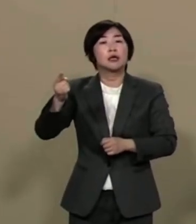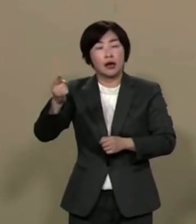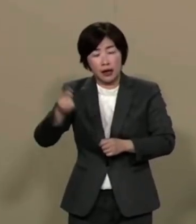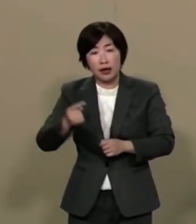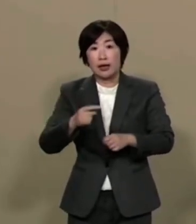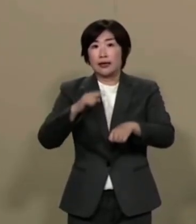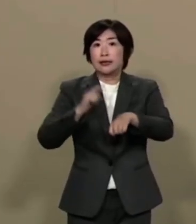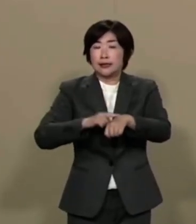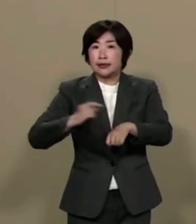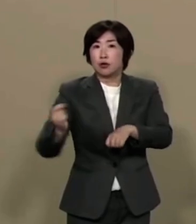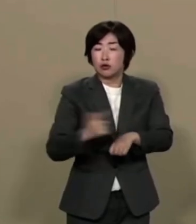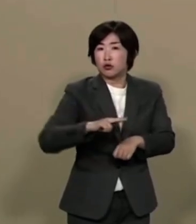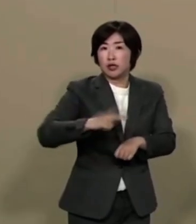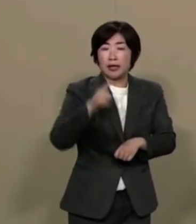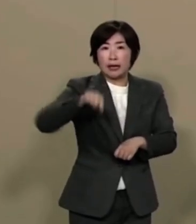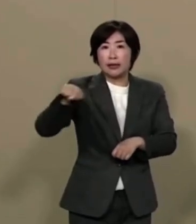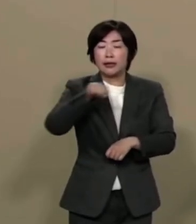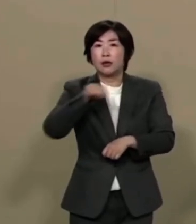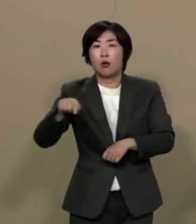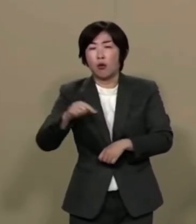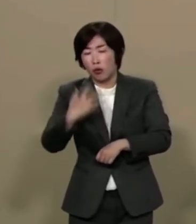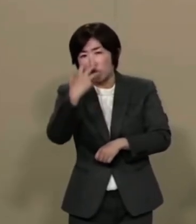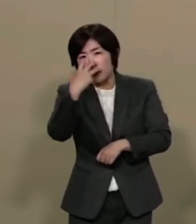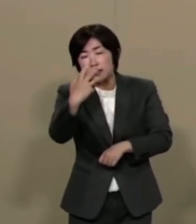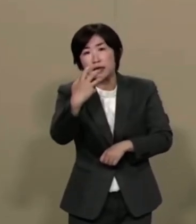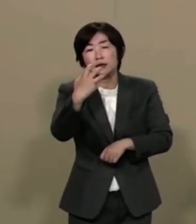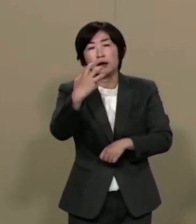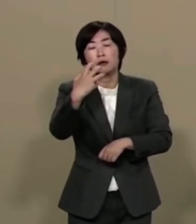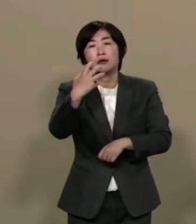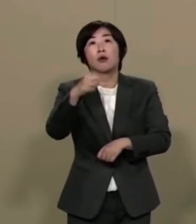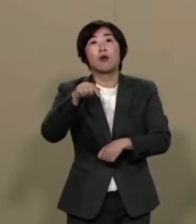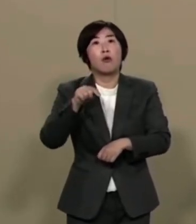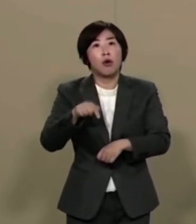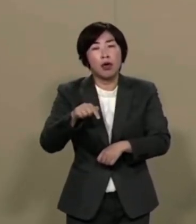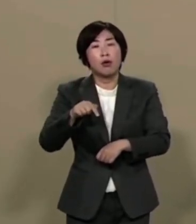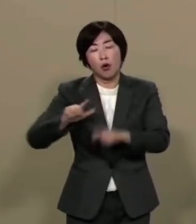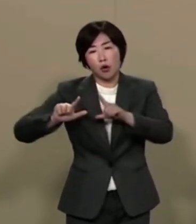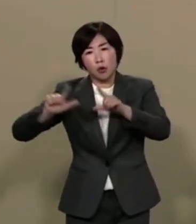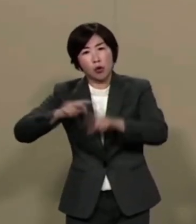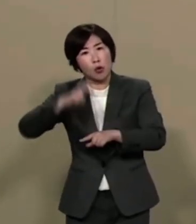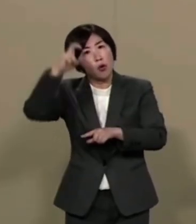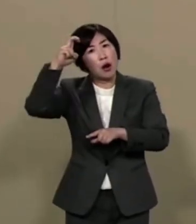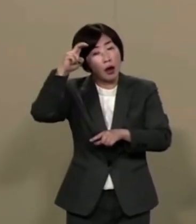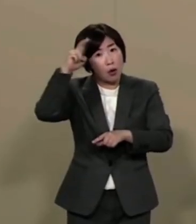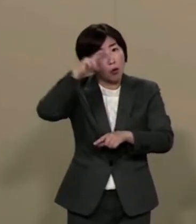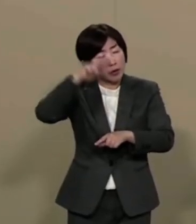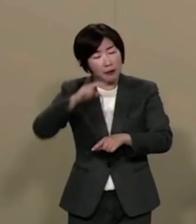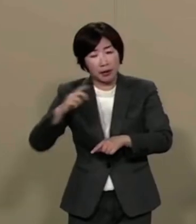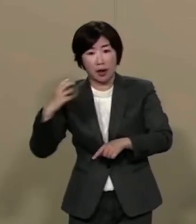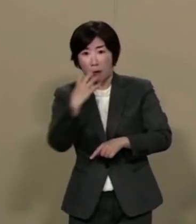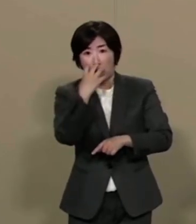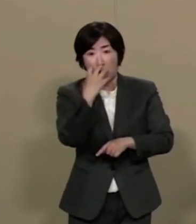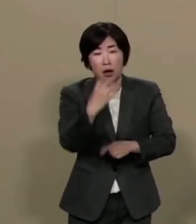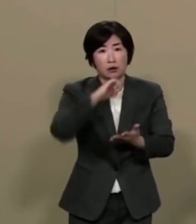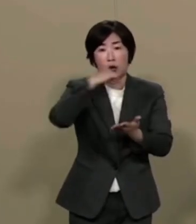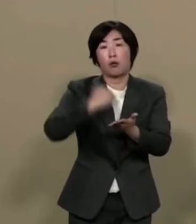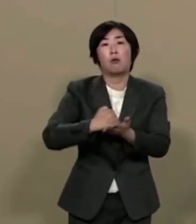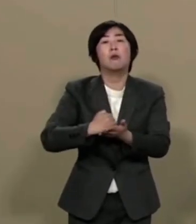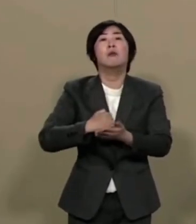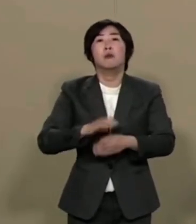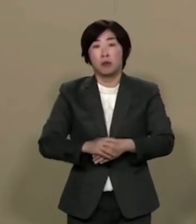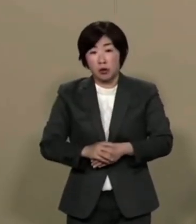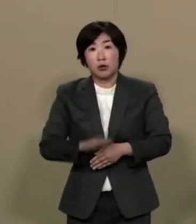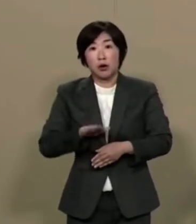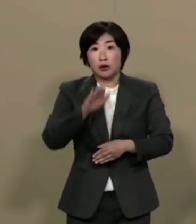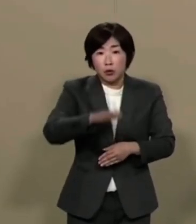200km自で走る高速鉄道を当時不可能な技術と言われたこれを東京から大阪まで通したんですそしてその3年後の昭和42